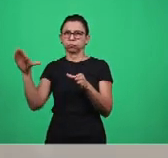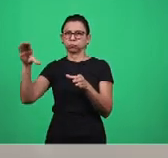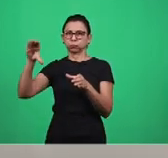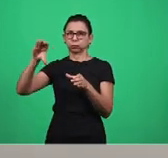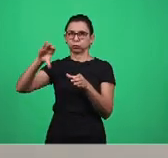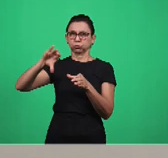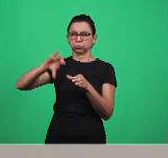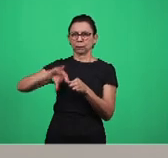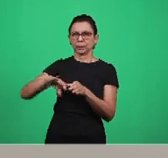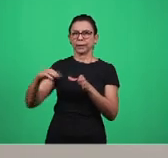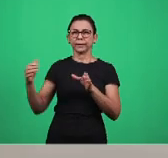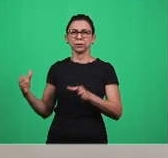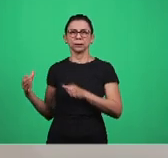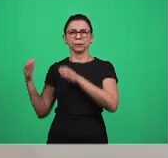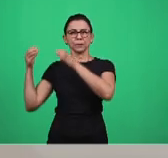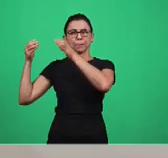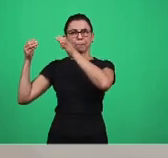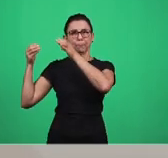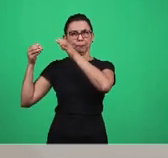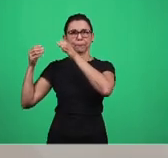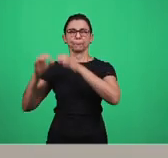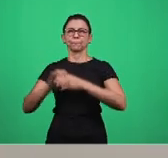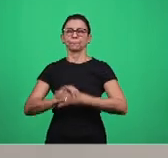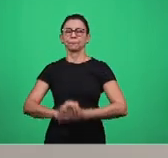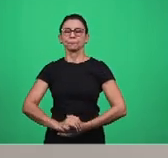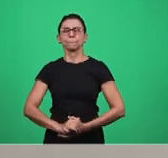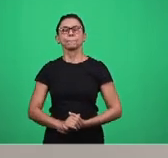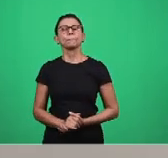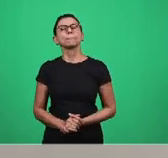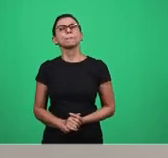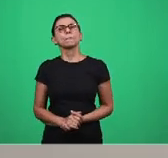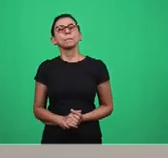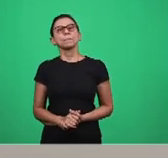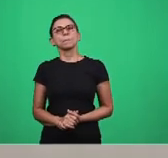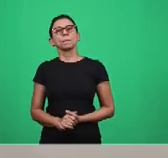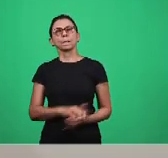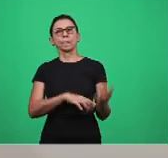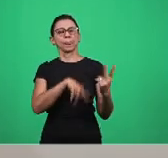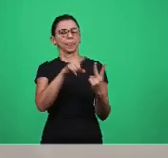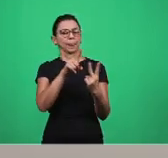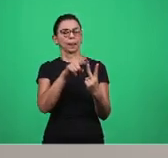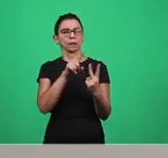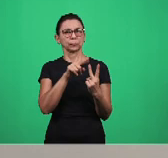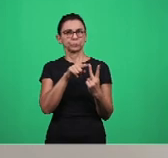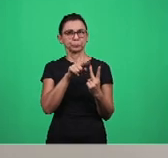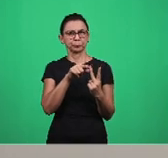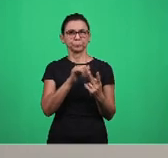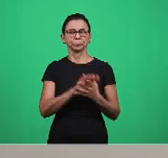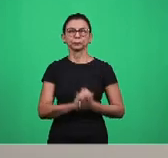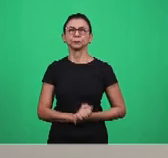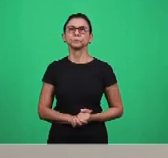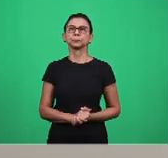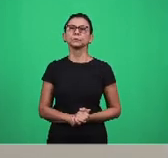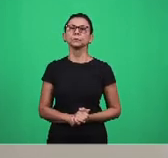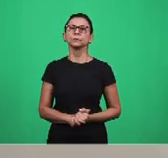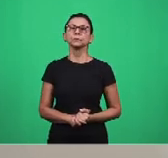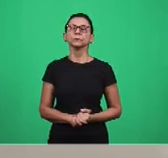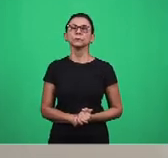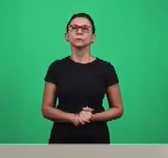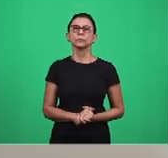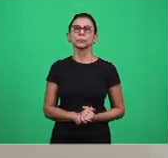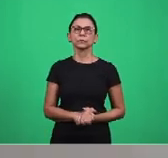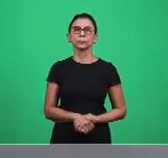descendre et remonter de la fontaine. La deuxième chose, c'est qu'est-ce qu'elle porte dans ses épaules. Le texte nous dit, dans la